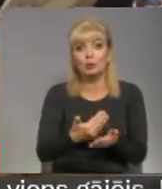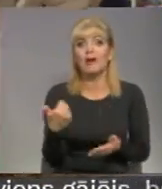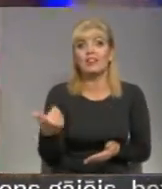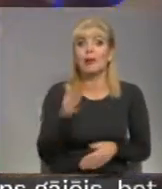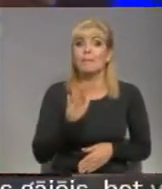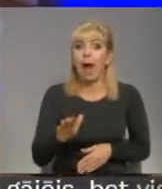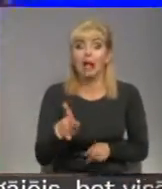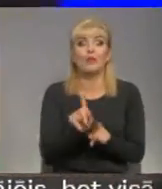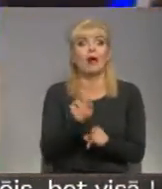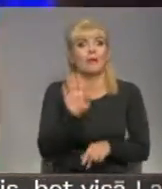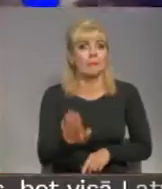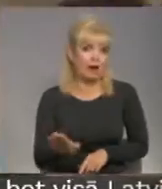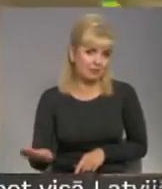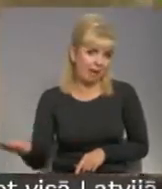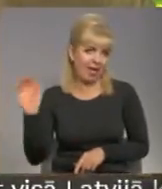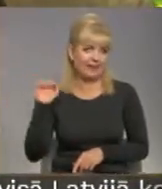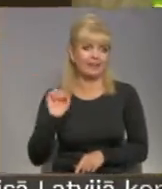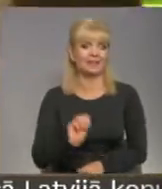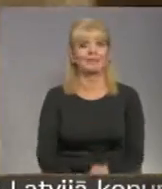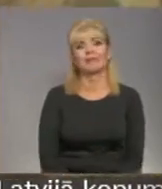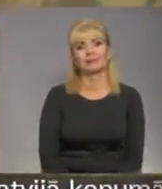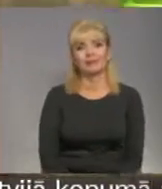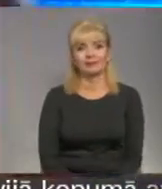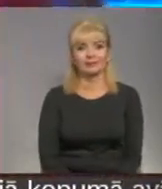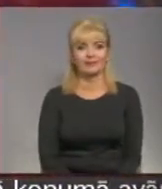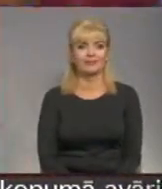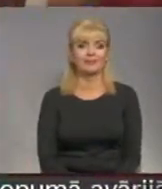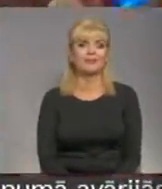un mazbērni. Inese Brīvere, Roberts Kalniņš, Latgales reģionālā televīzija.